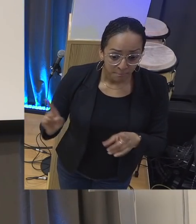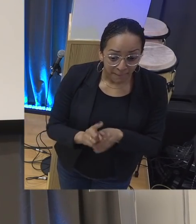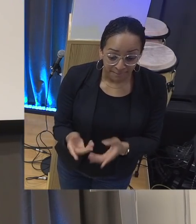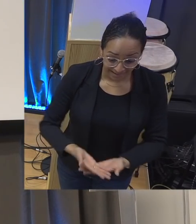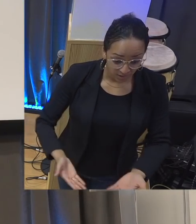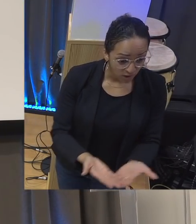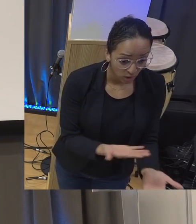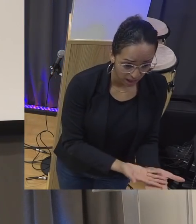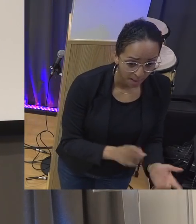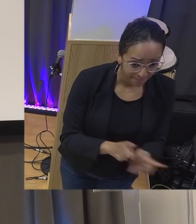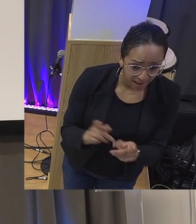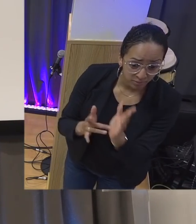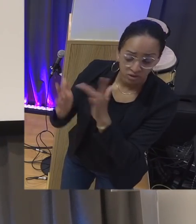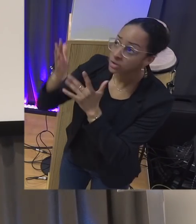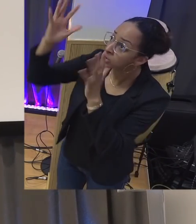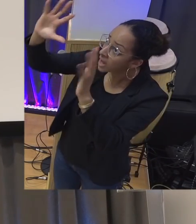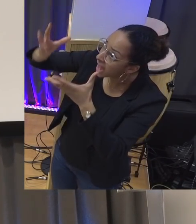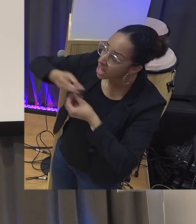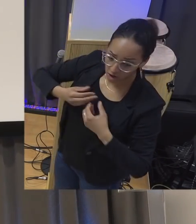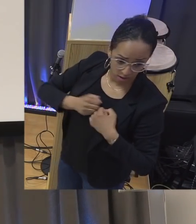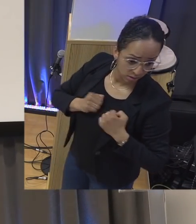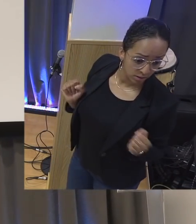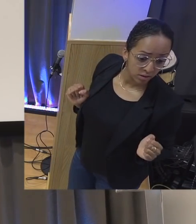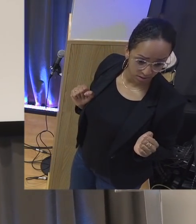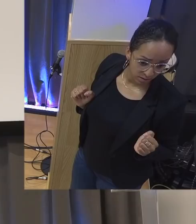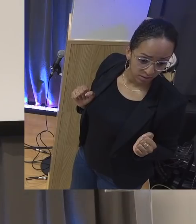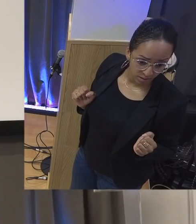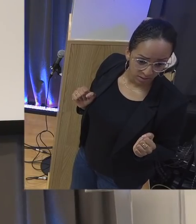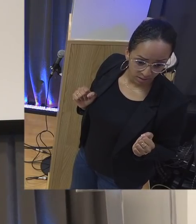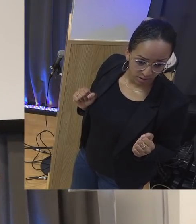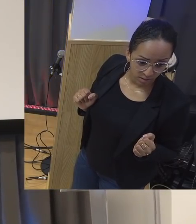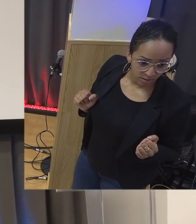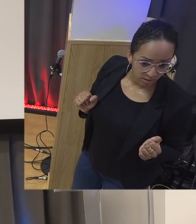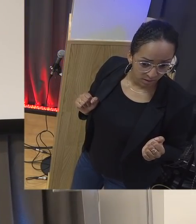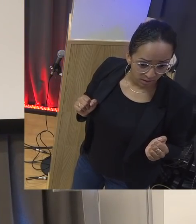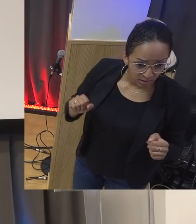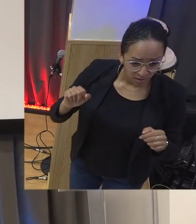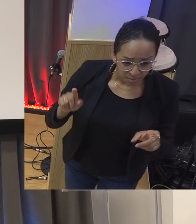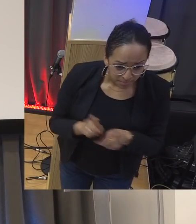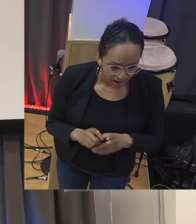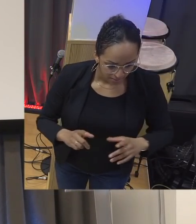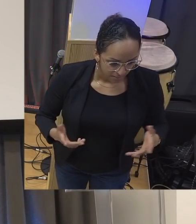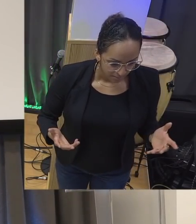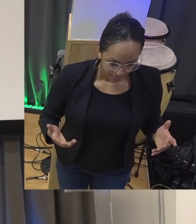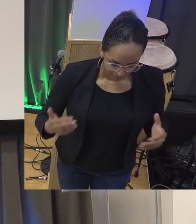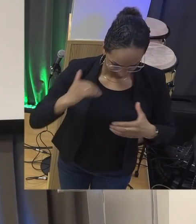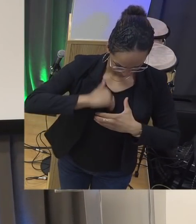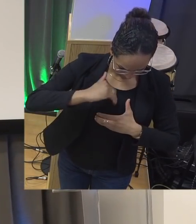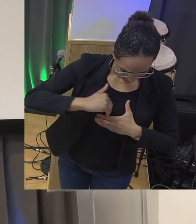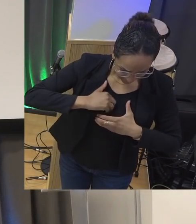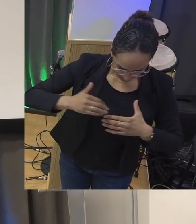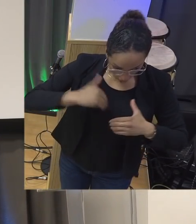menthe? Est-ce que Jésus, dans la culture sémite orientale, il peut s'étendre? Est-ce qu'il peut demeurer à l'intérieur de